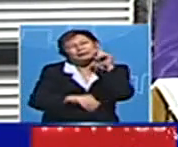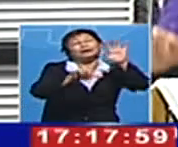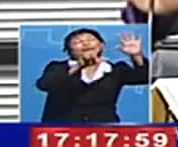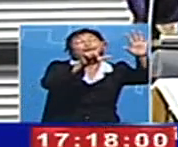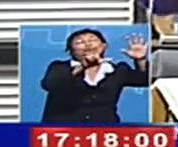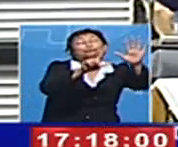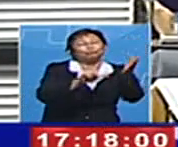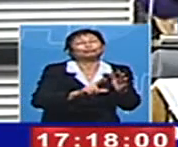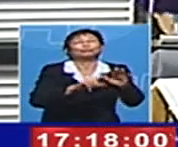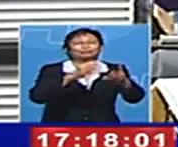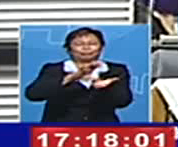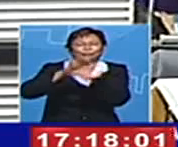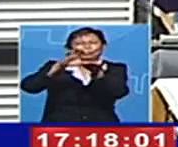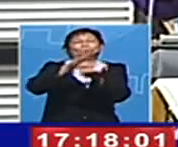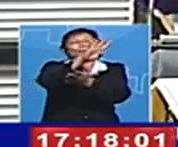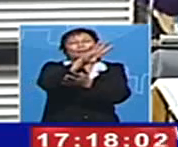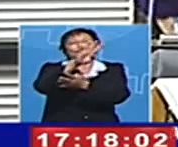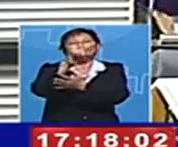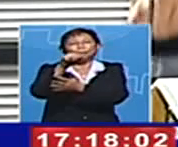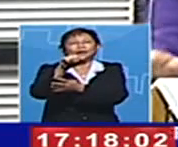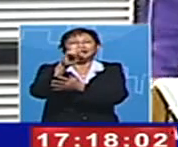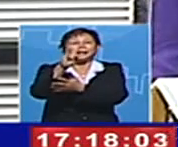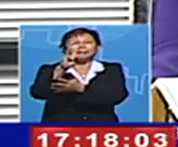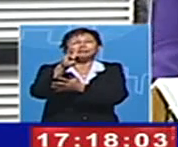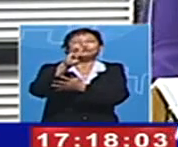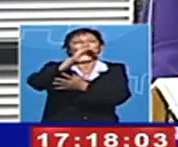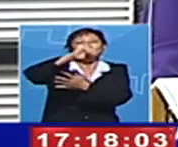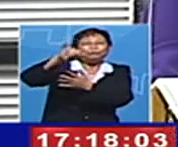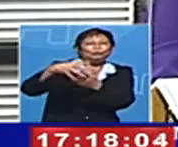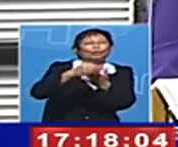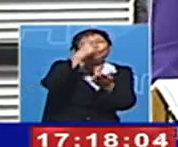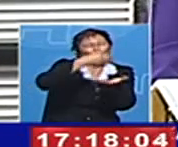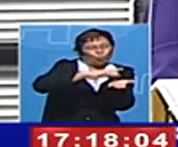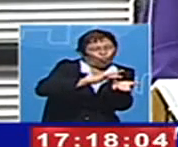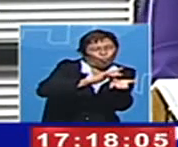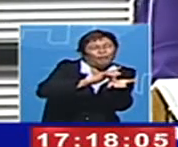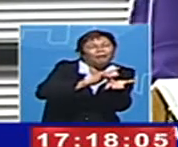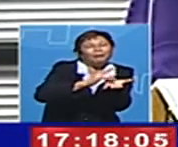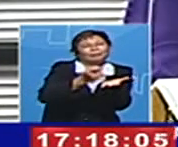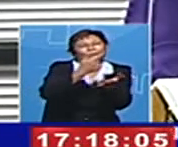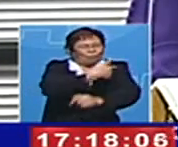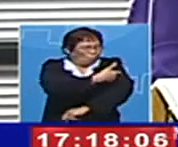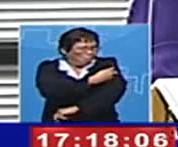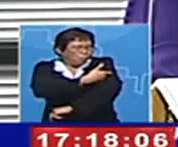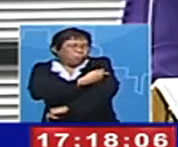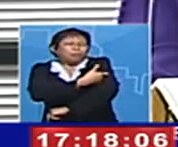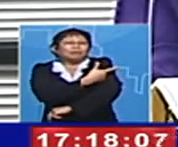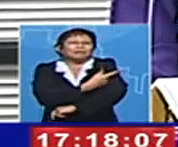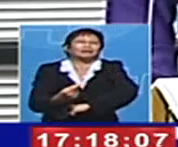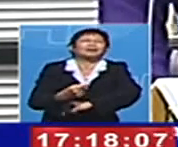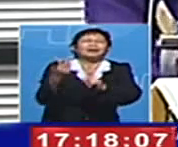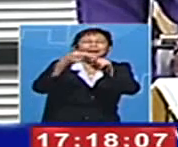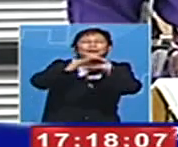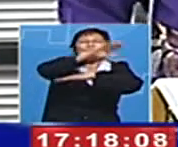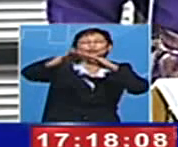ketuj untukkan r.6 bilion untuk bekalan Ubat consumable vaksin dan reagen pada